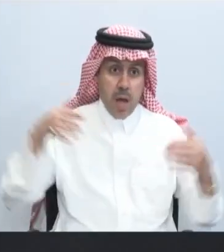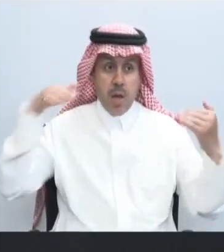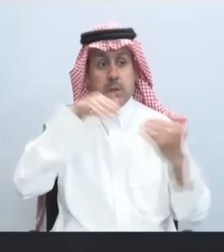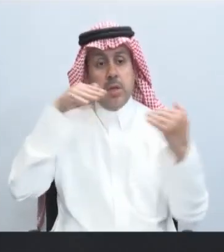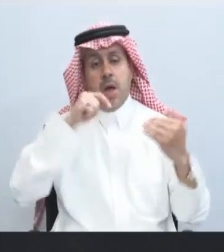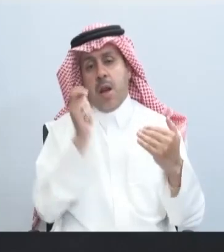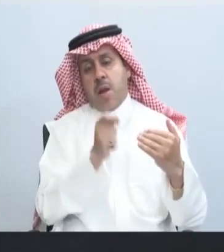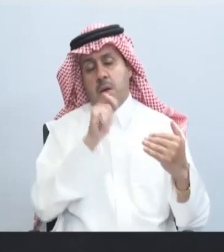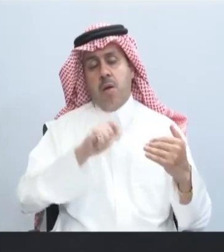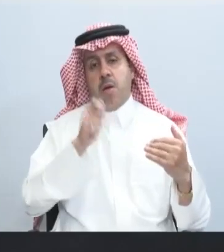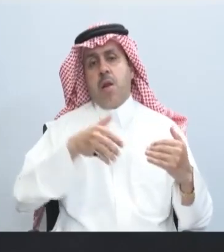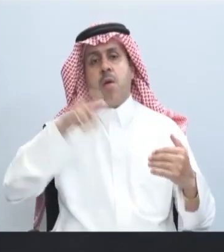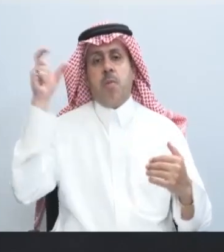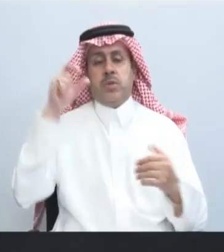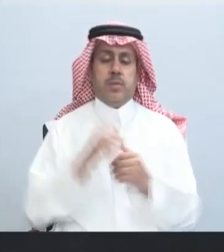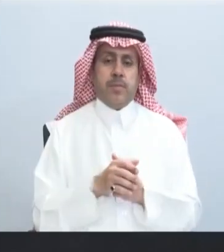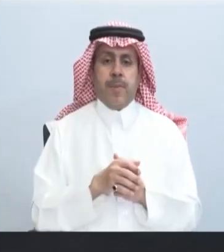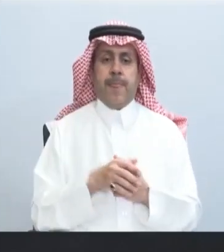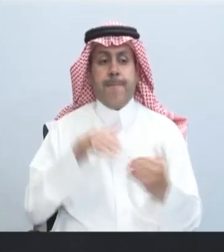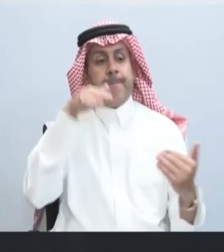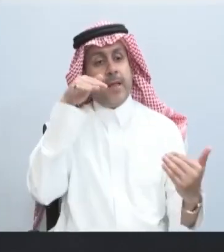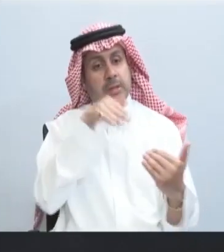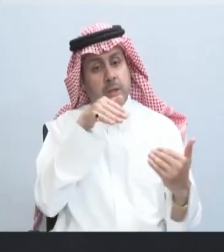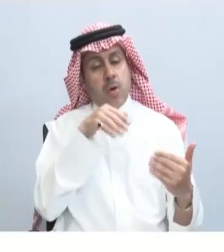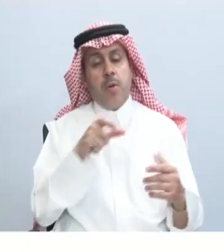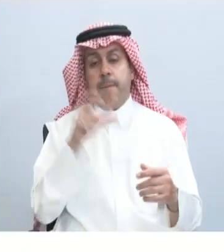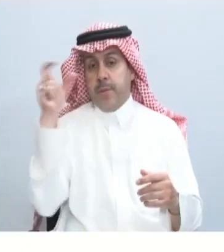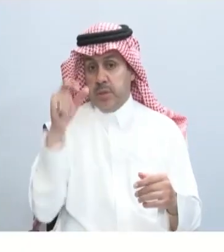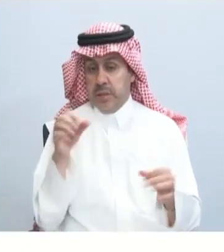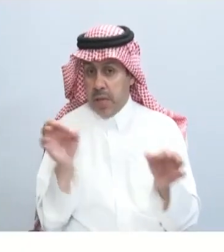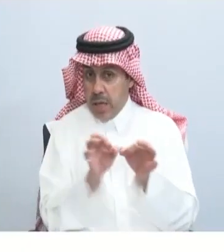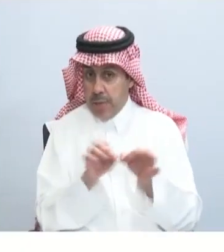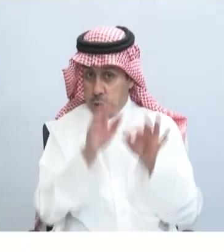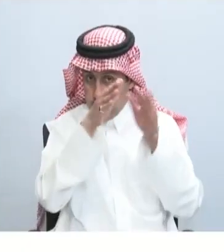المدينه منوره والتقوا بالمسلمين عند جبل